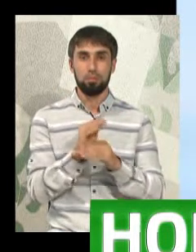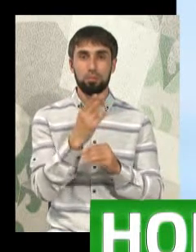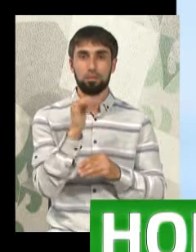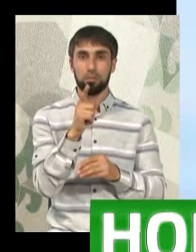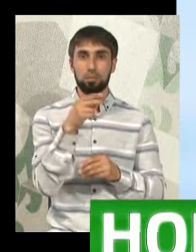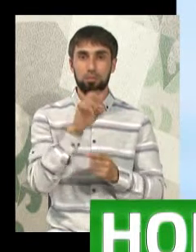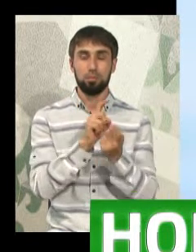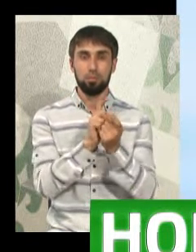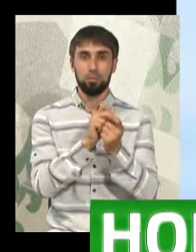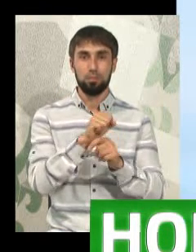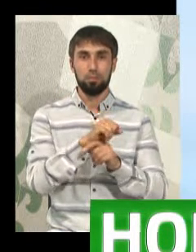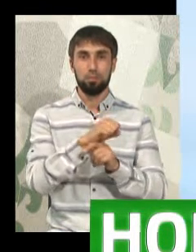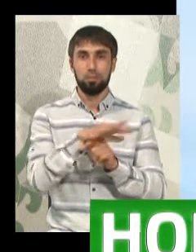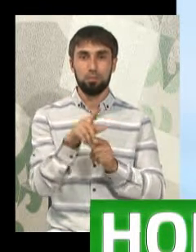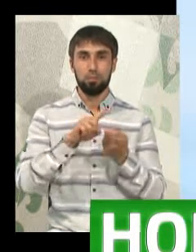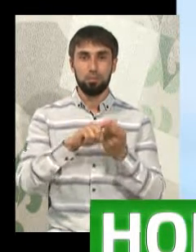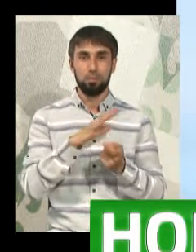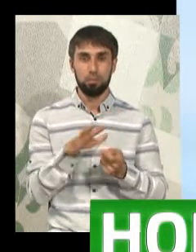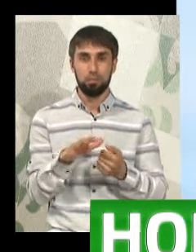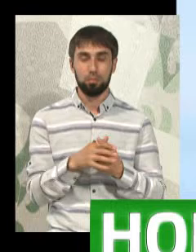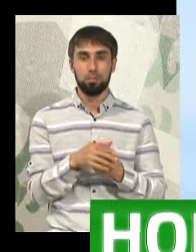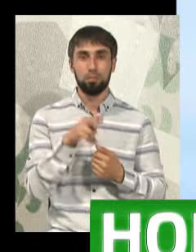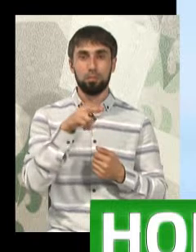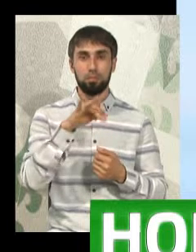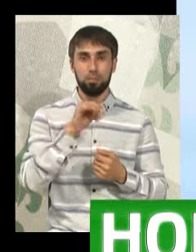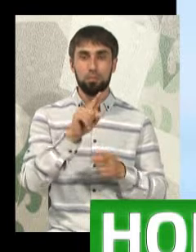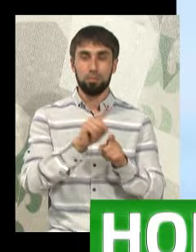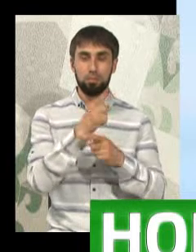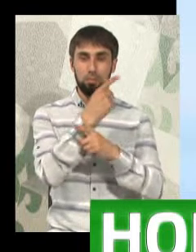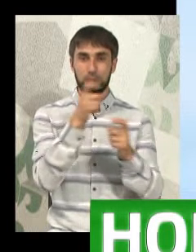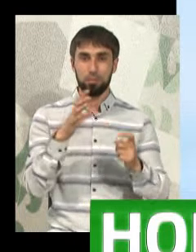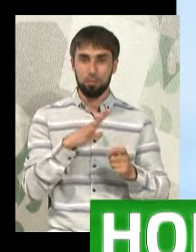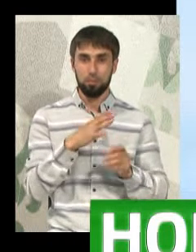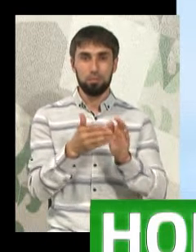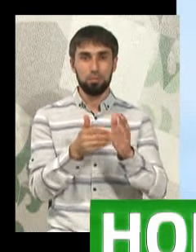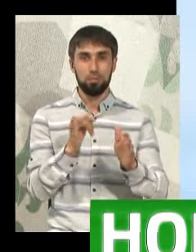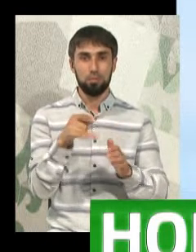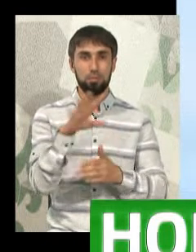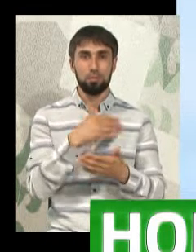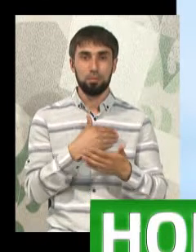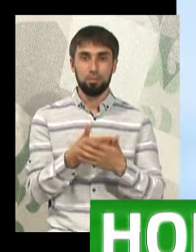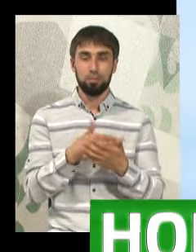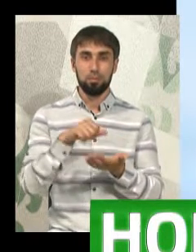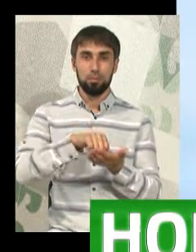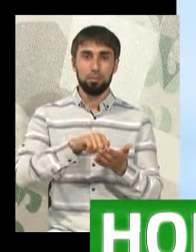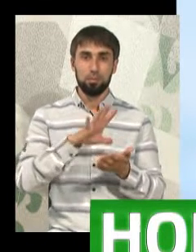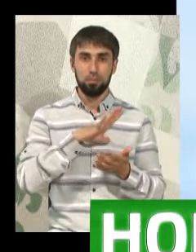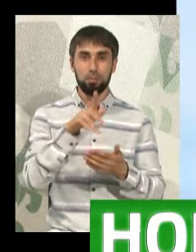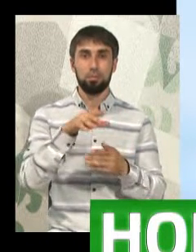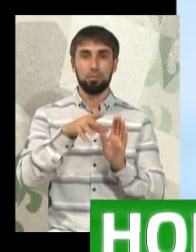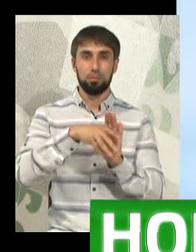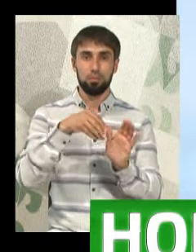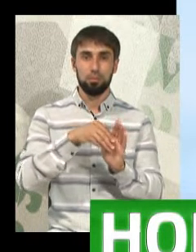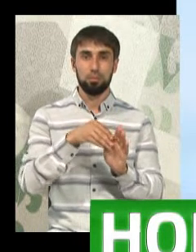для борьбы с распространением коронавирусной инфекцией путин также призвал всех граждан принимать активное участие в общероссийском голосование